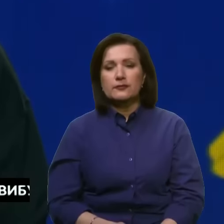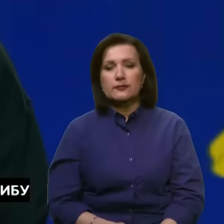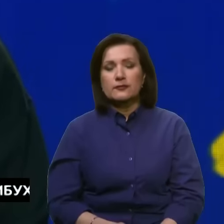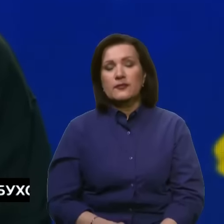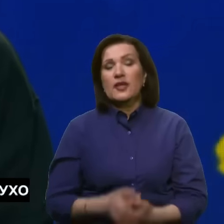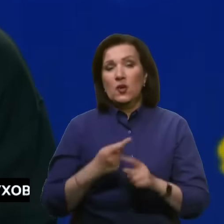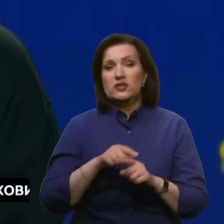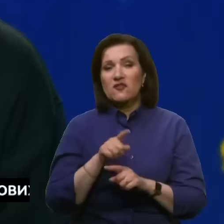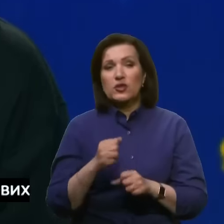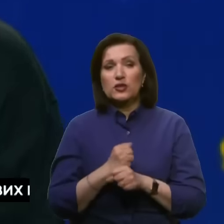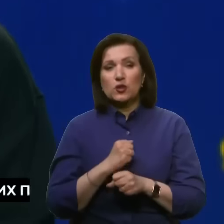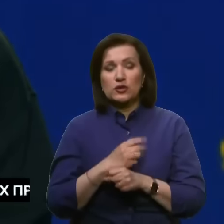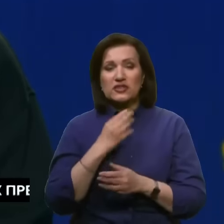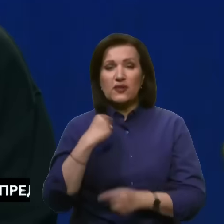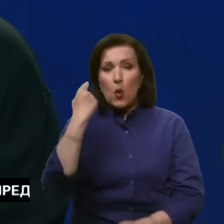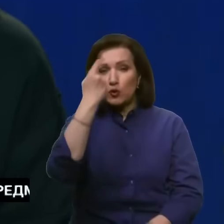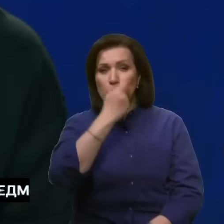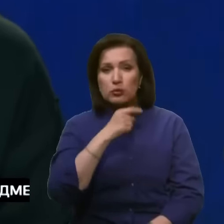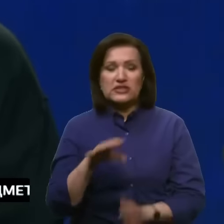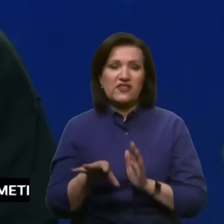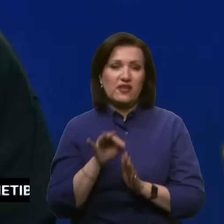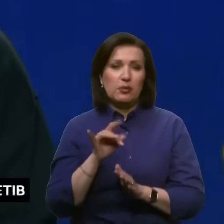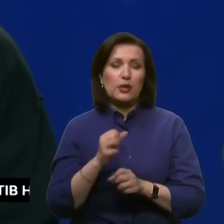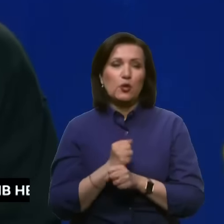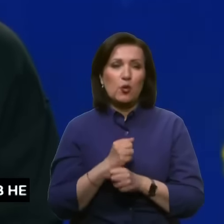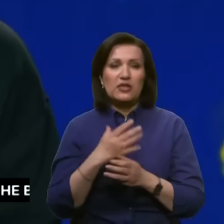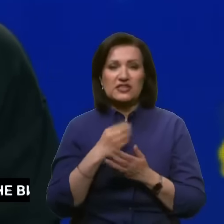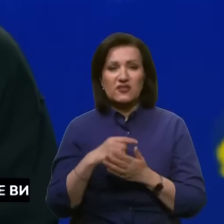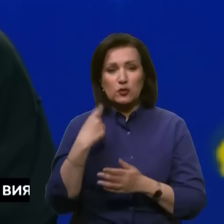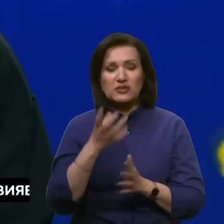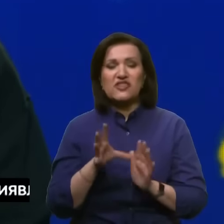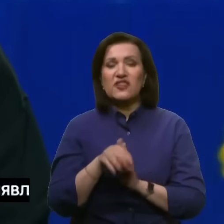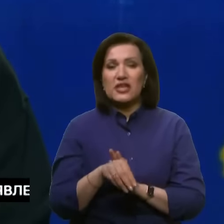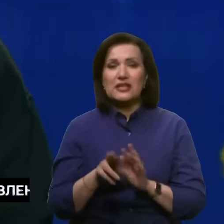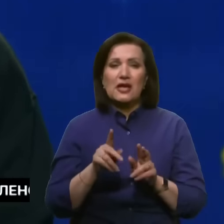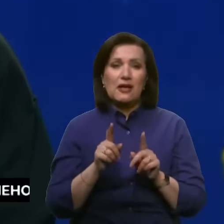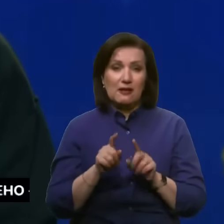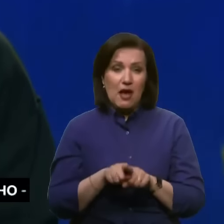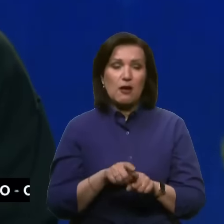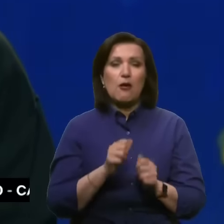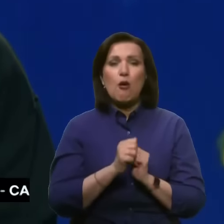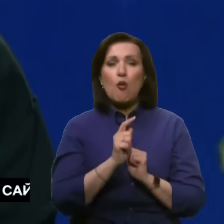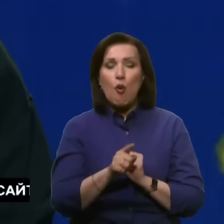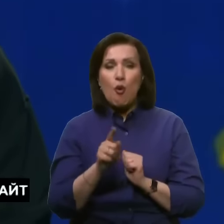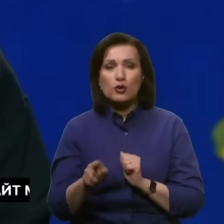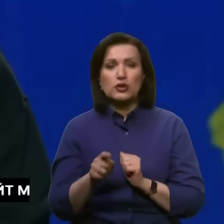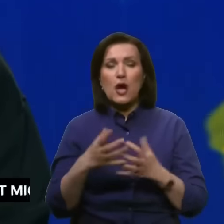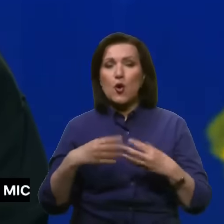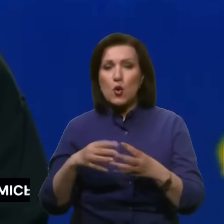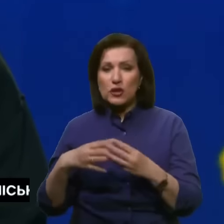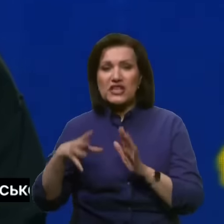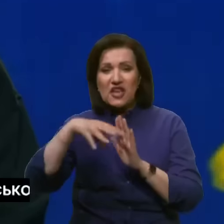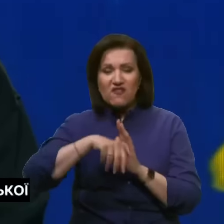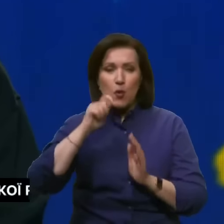що це вони зробили свій особистий вибір і роблять свій особистий внесок, як кожна родина